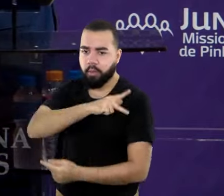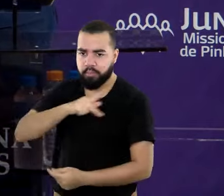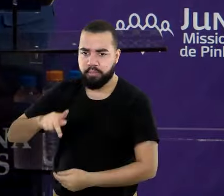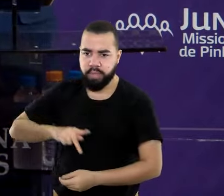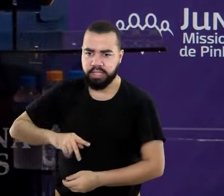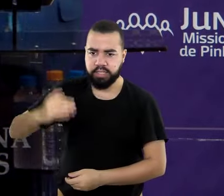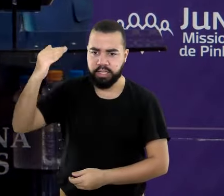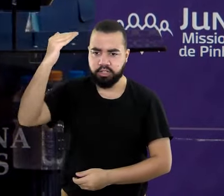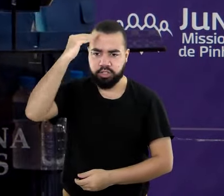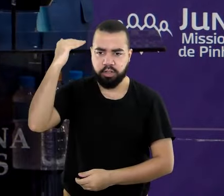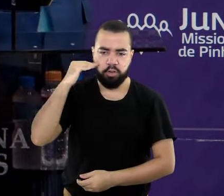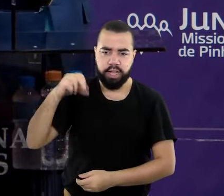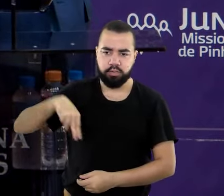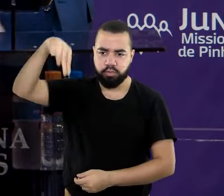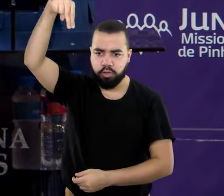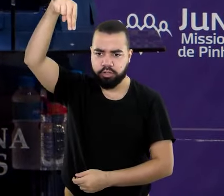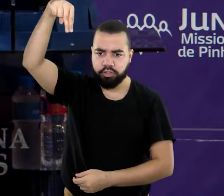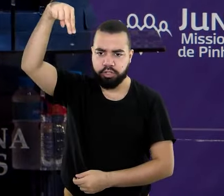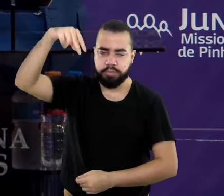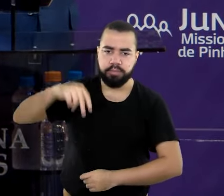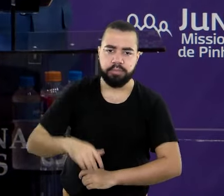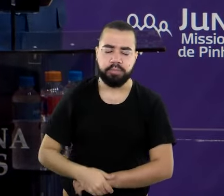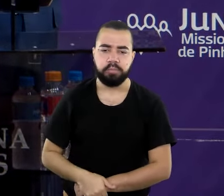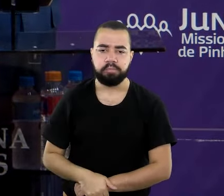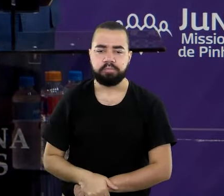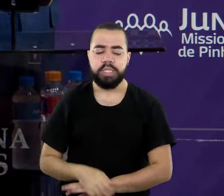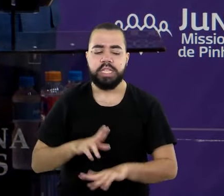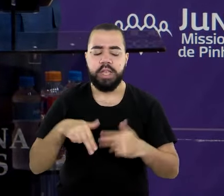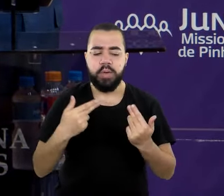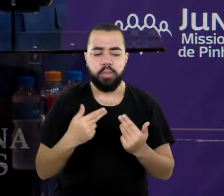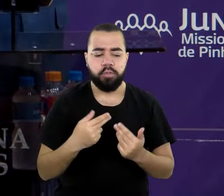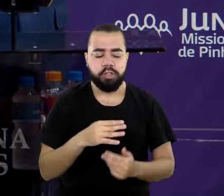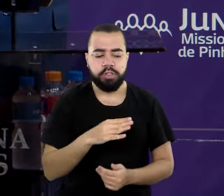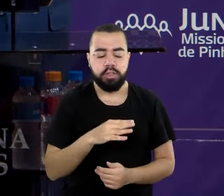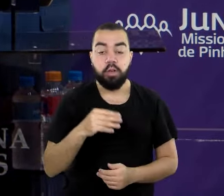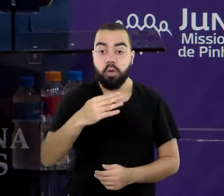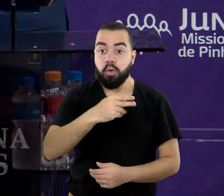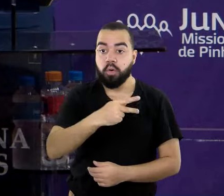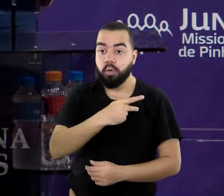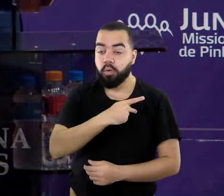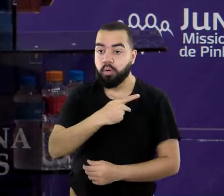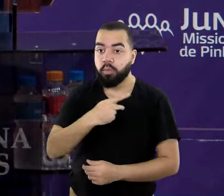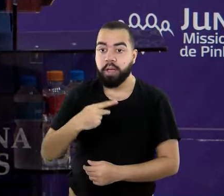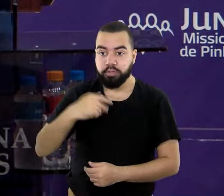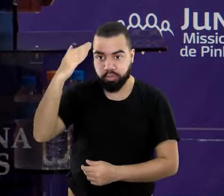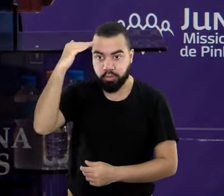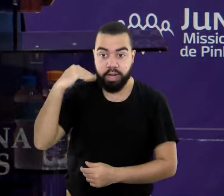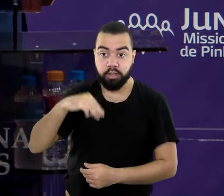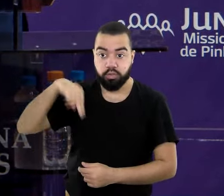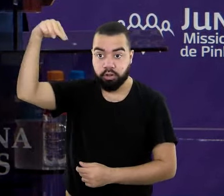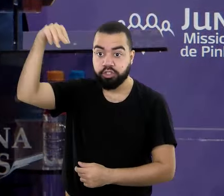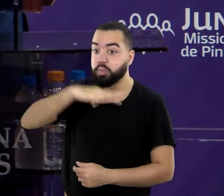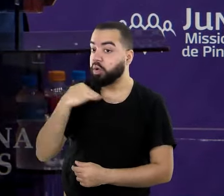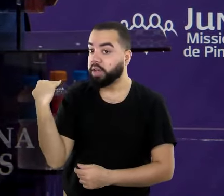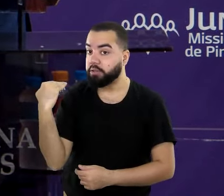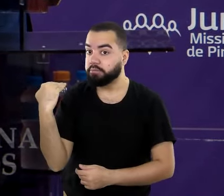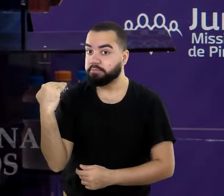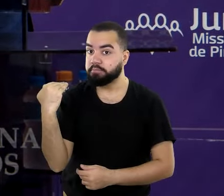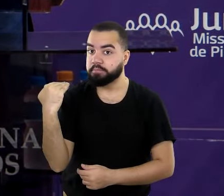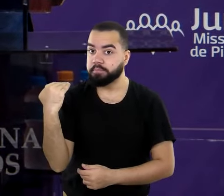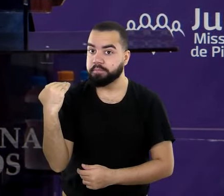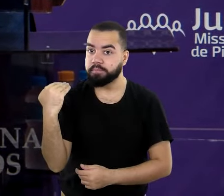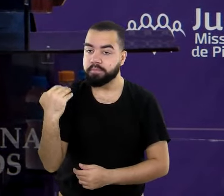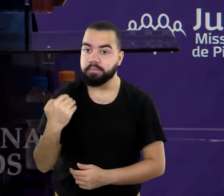며칠 뒤에 김일성은 죽었습니다. E depois de alguns dias ele faleceu. 아무리 권력을 가지고 있고 아무리 힘을 가지고